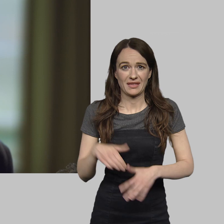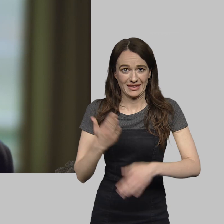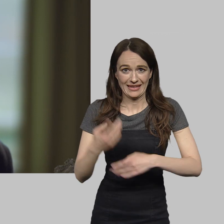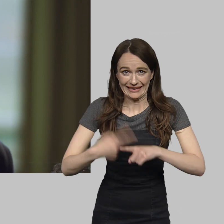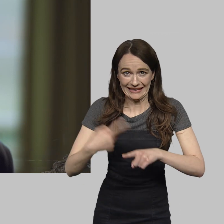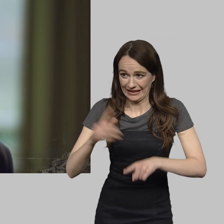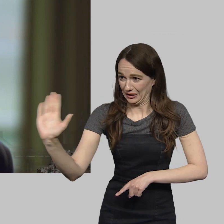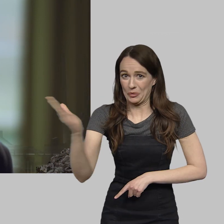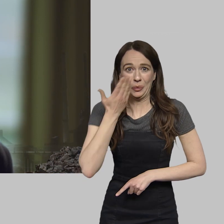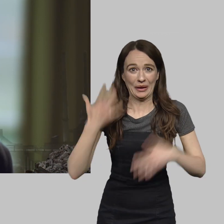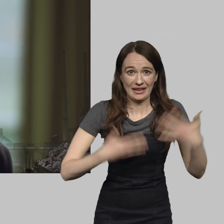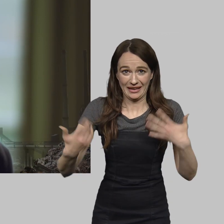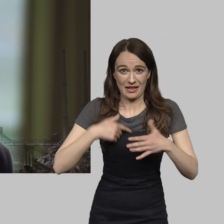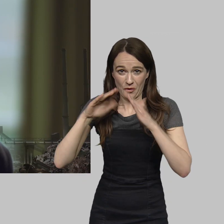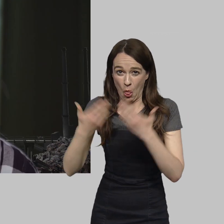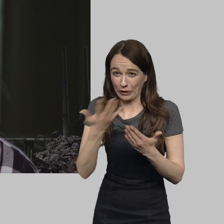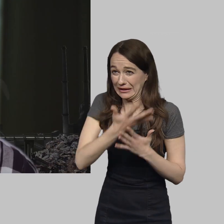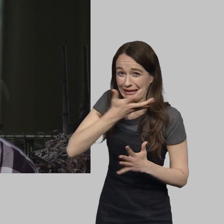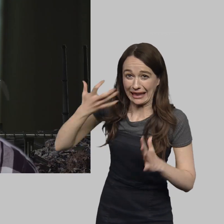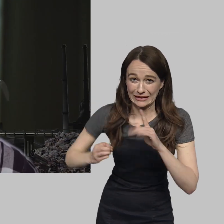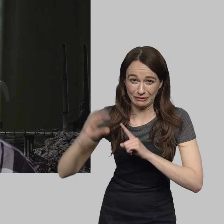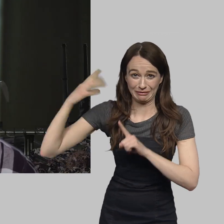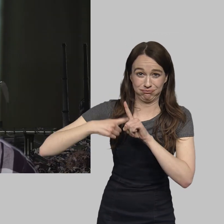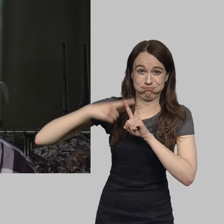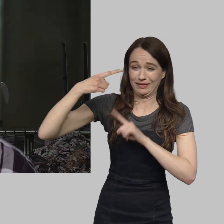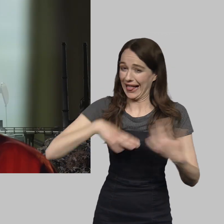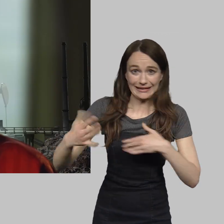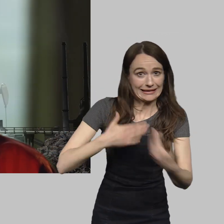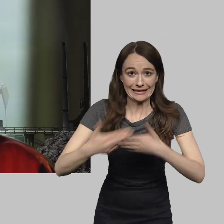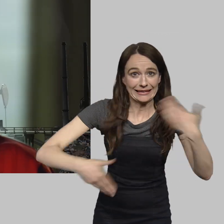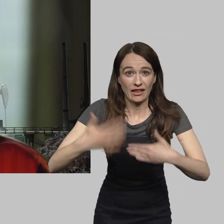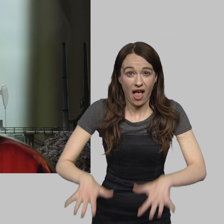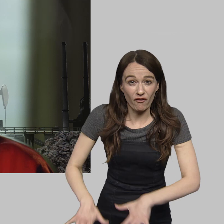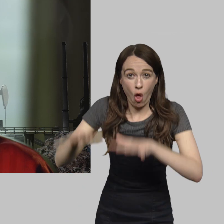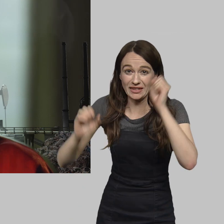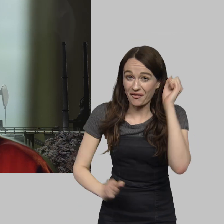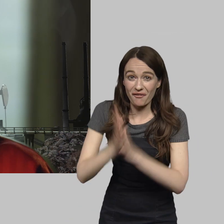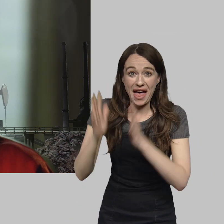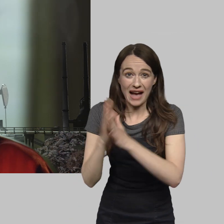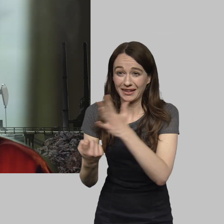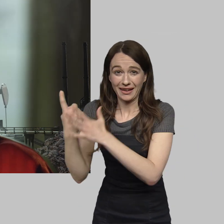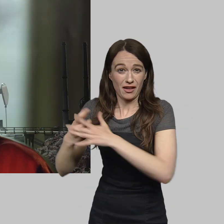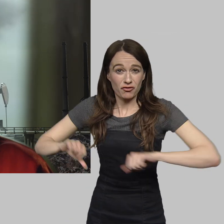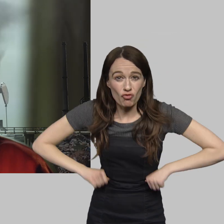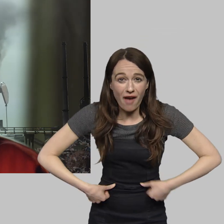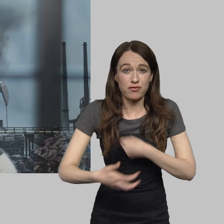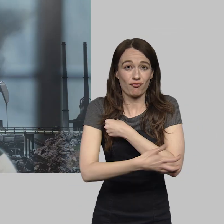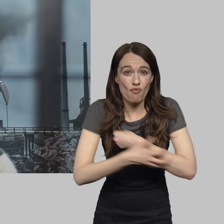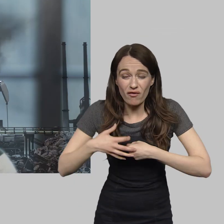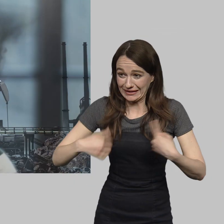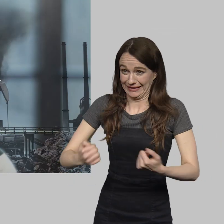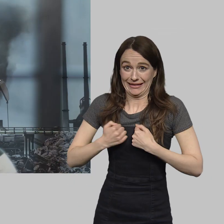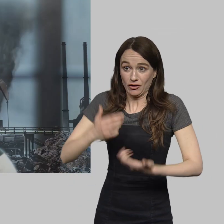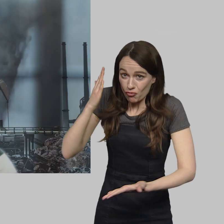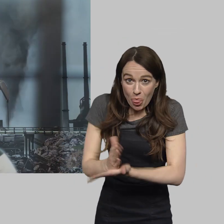Mae'r cloc yn ticio ac mae'n byd ni ar dan. Mae'n amser deffro. Llifogydd tanau newyn a thlodi. Dyma